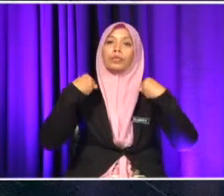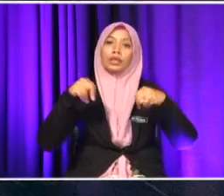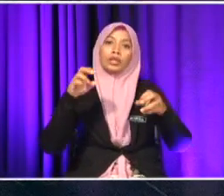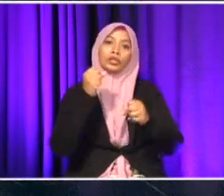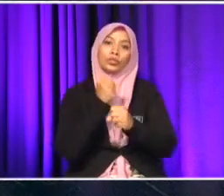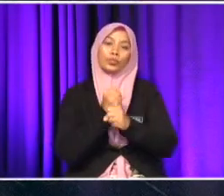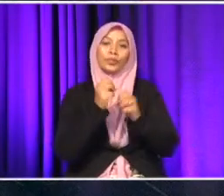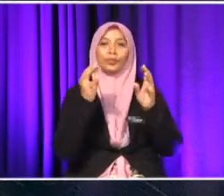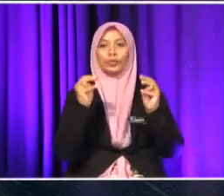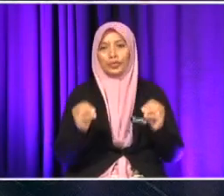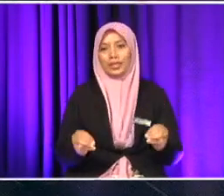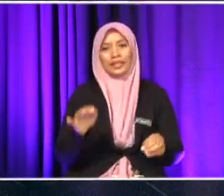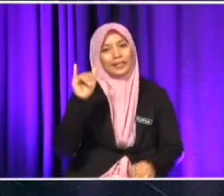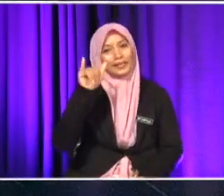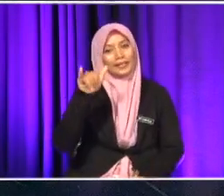manusia